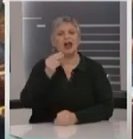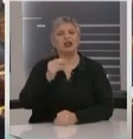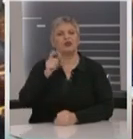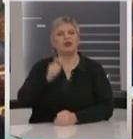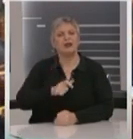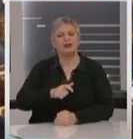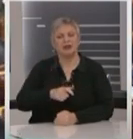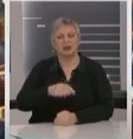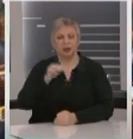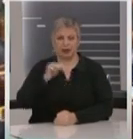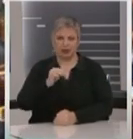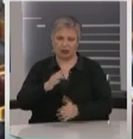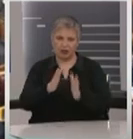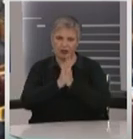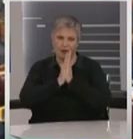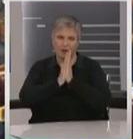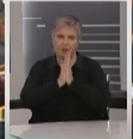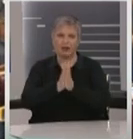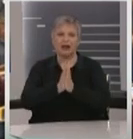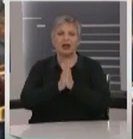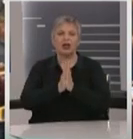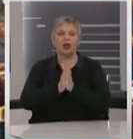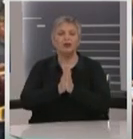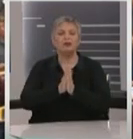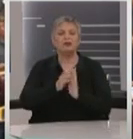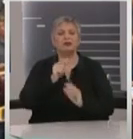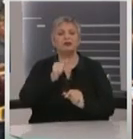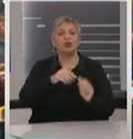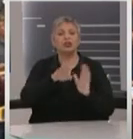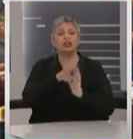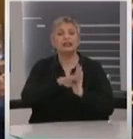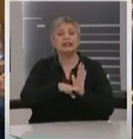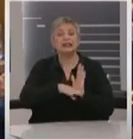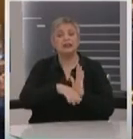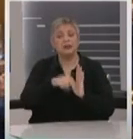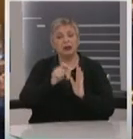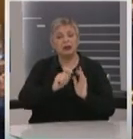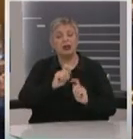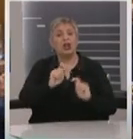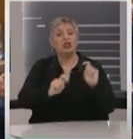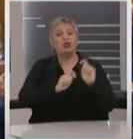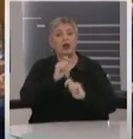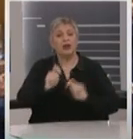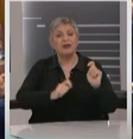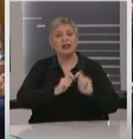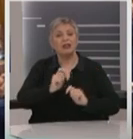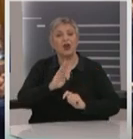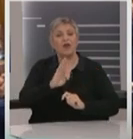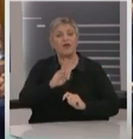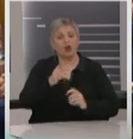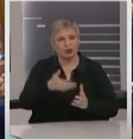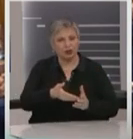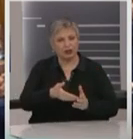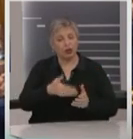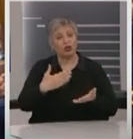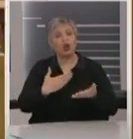σας παρακαλώ. Το σύστημα το έκανε ο κύριος Βρούτσις, τα στοιχεία τα λέμε τώρα. Έλατε. Δεν διαβάζετε λοιπόν